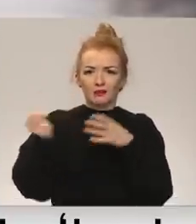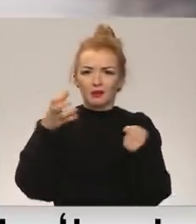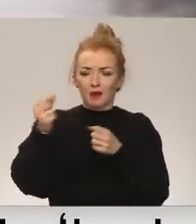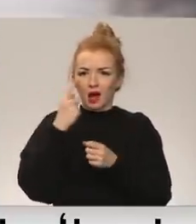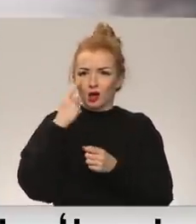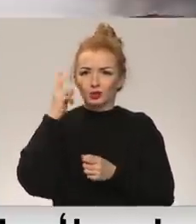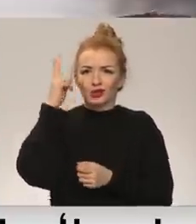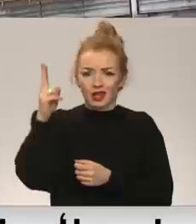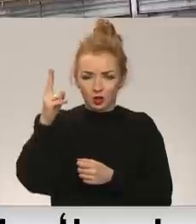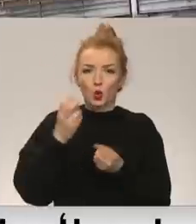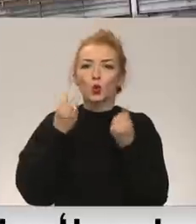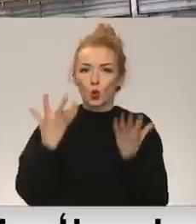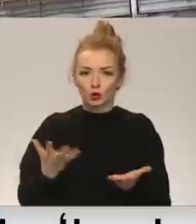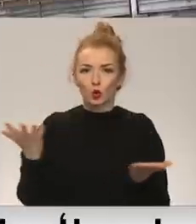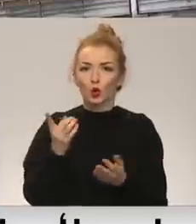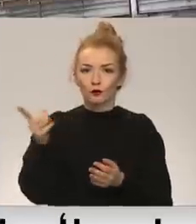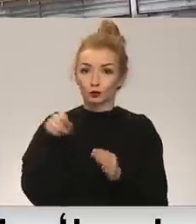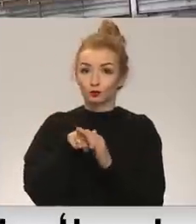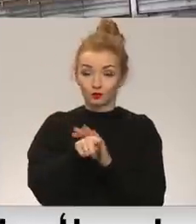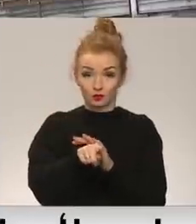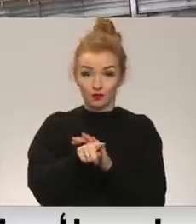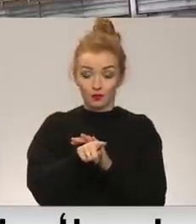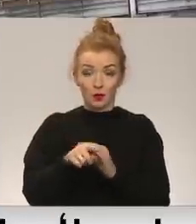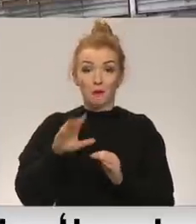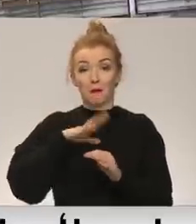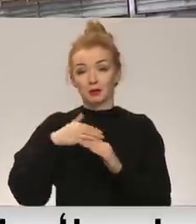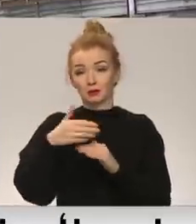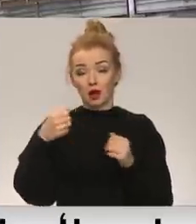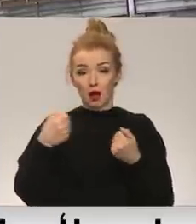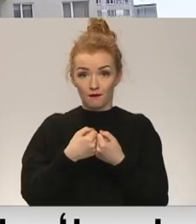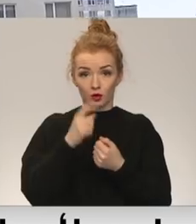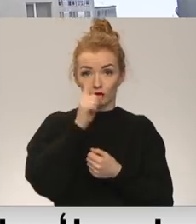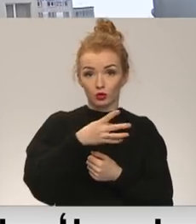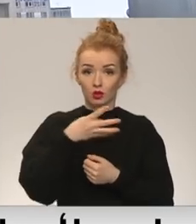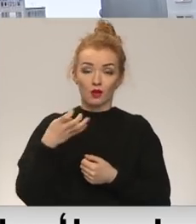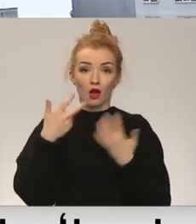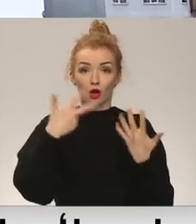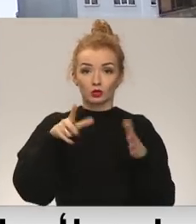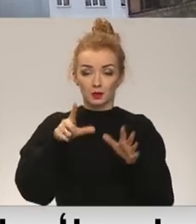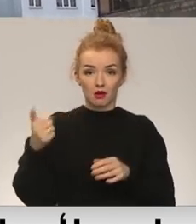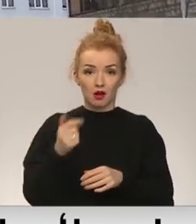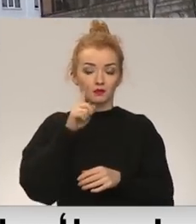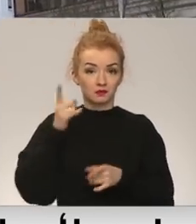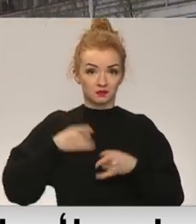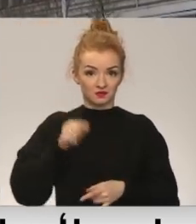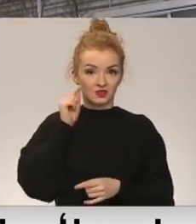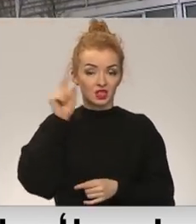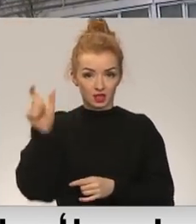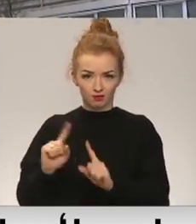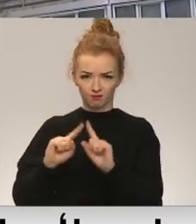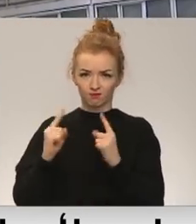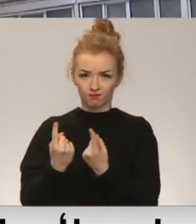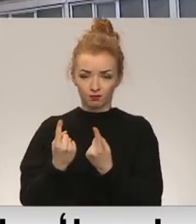palīdzību izdevās noskaidrot viņa atrašanās vietu. Drīz pēc avārijas 1987. Gadā dzimušais vīrietis tika